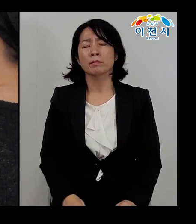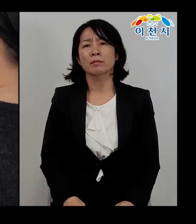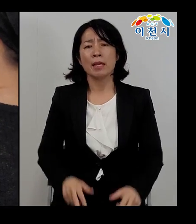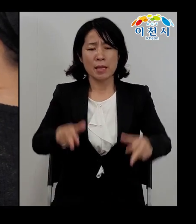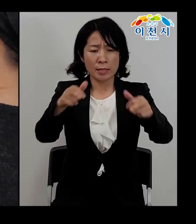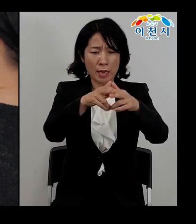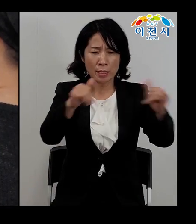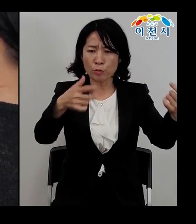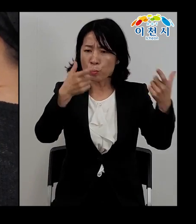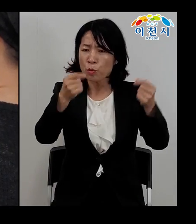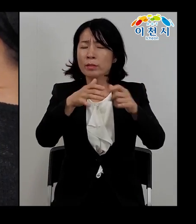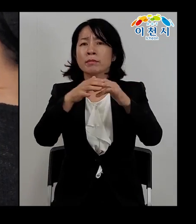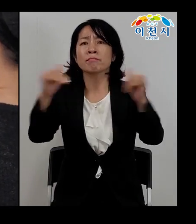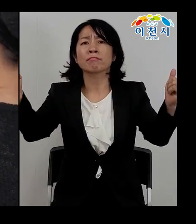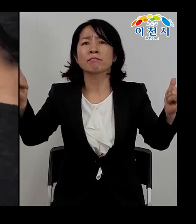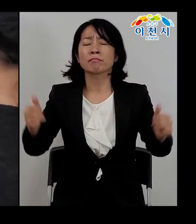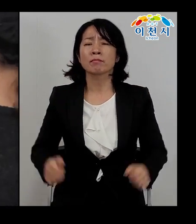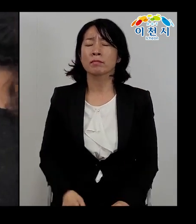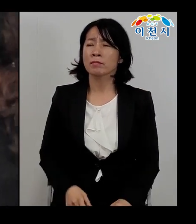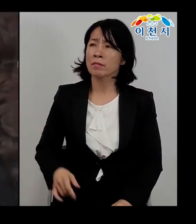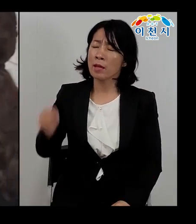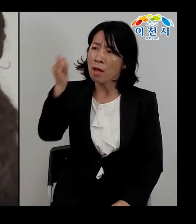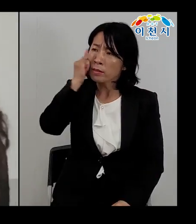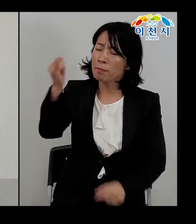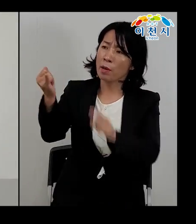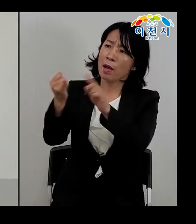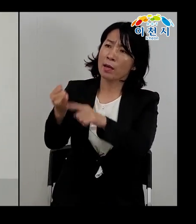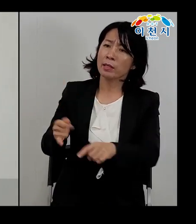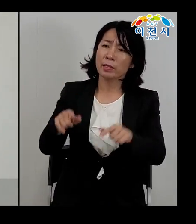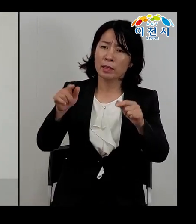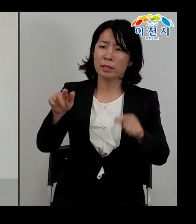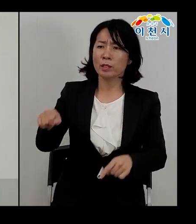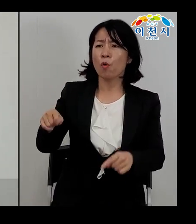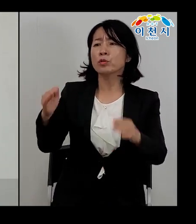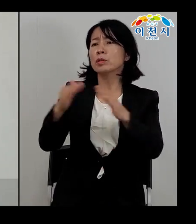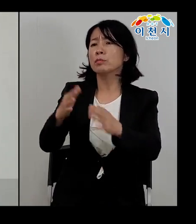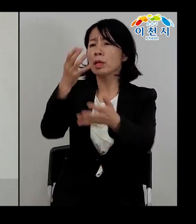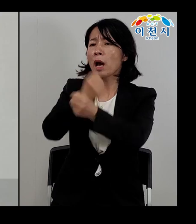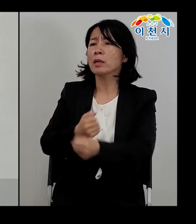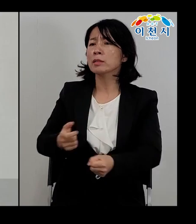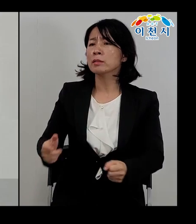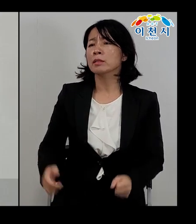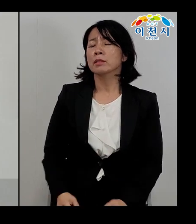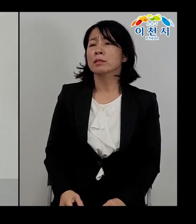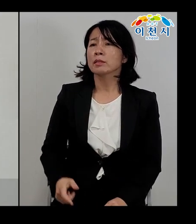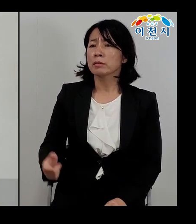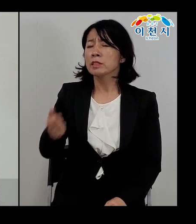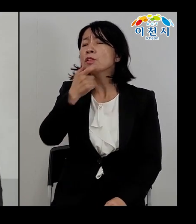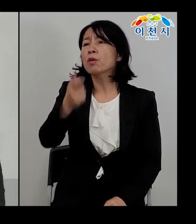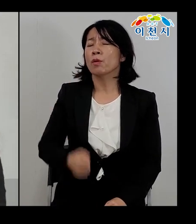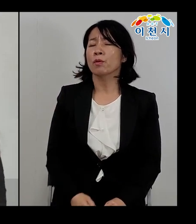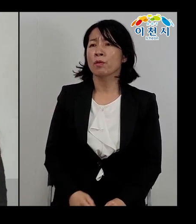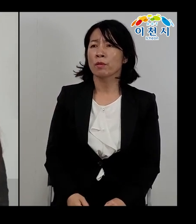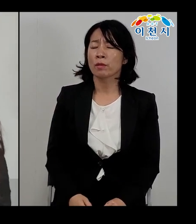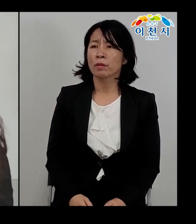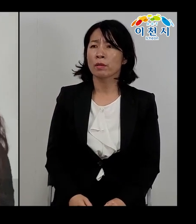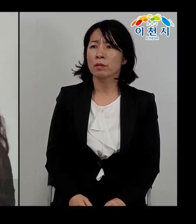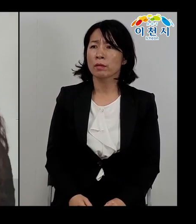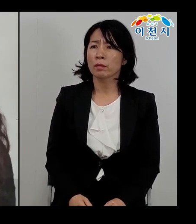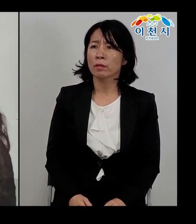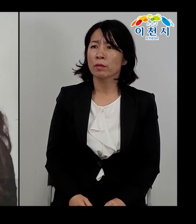똑같은 사람이에요. 아줌마, 이깟집 안 살면 그만이야. 어따 대고 사람을 시설에 모아놓으란